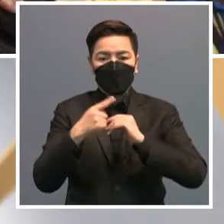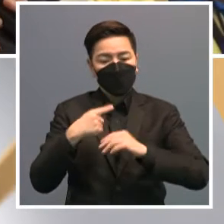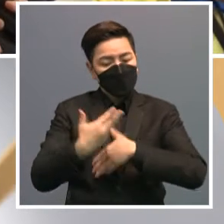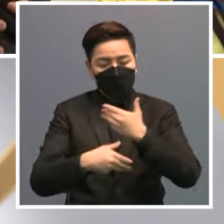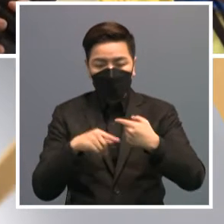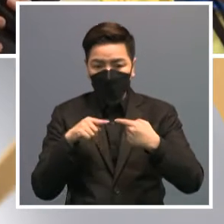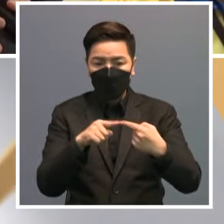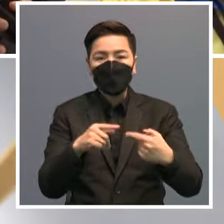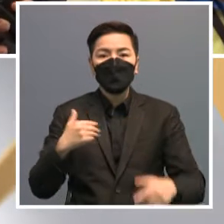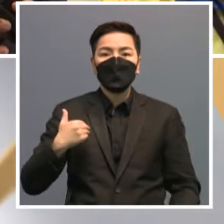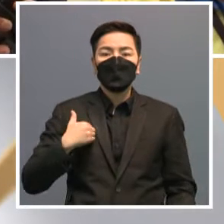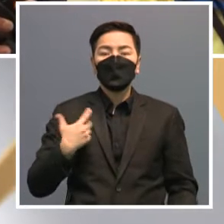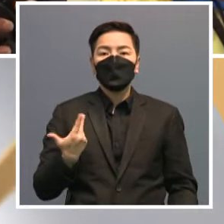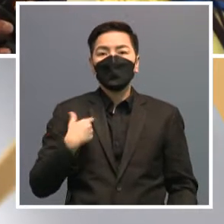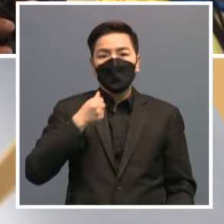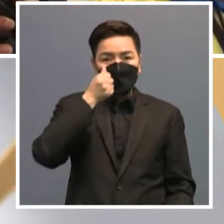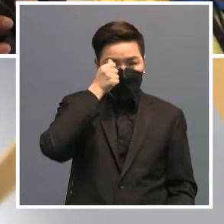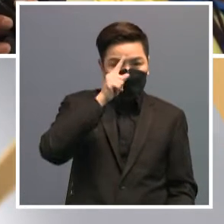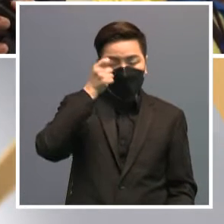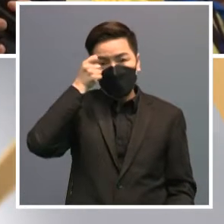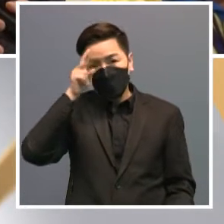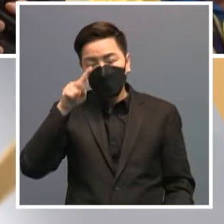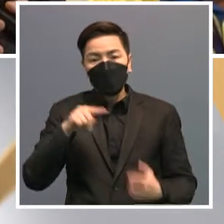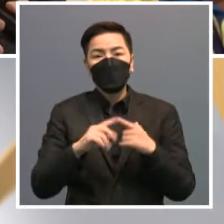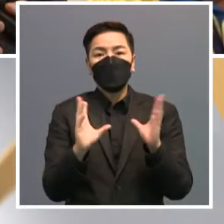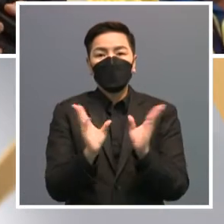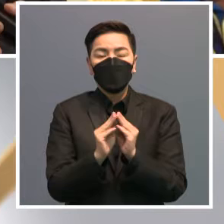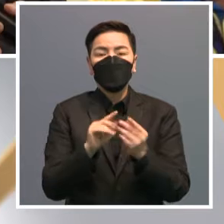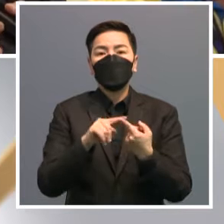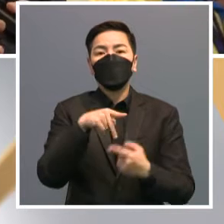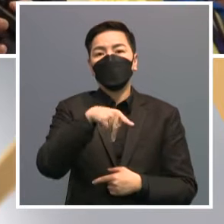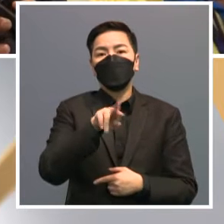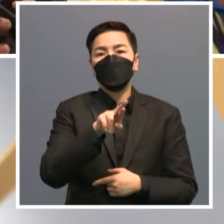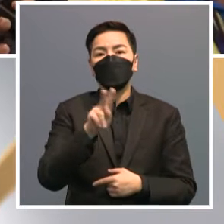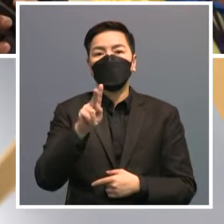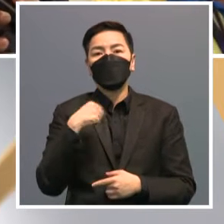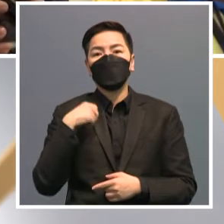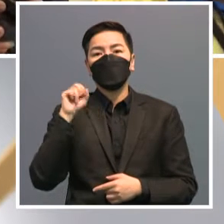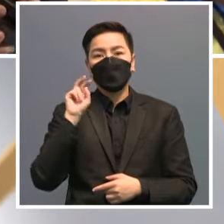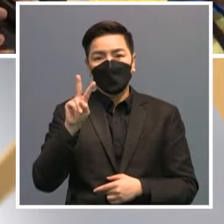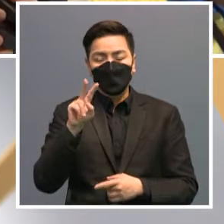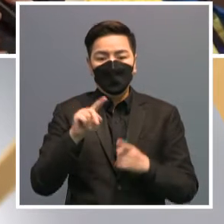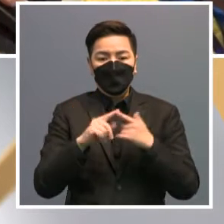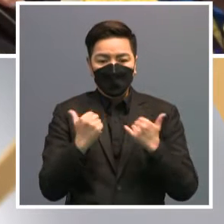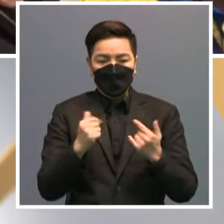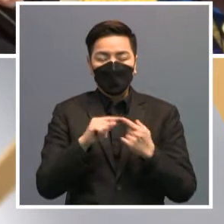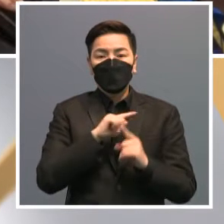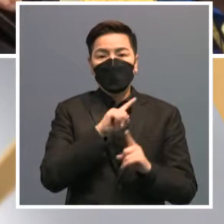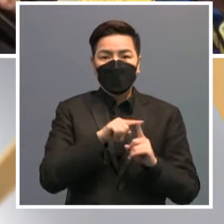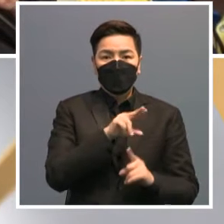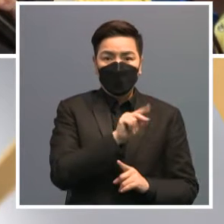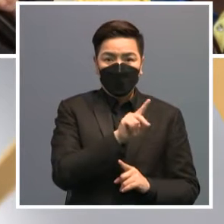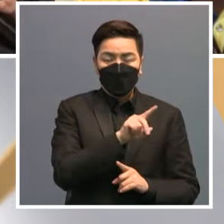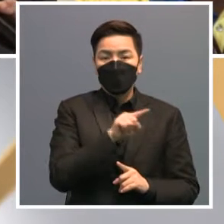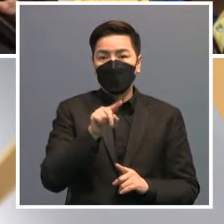หน้าต่ออย่างแน่นอนค่ะ2วันแรกจะเป็นการประชุมเรื่องเกี่ยวกับพระราชกำหนด2ฉบับส่วนตั้งแต่31พฤษภาคมจนถึง